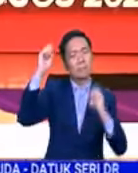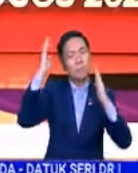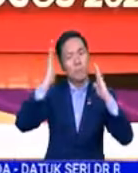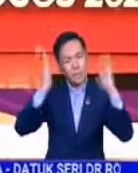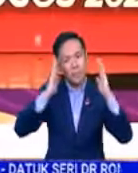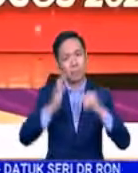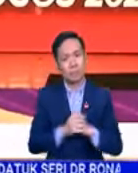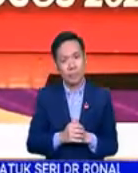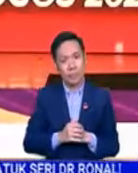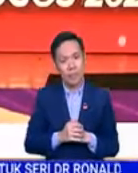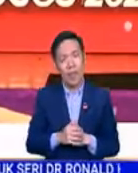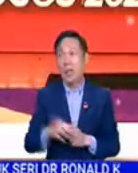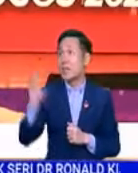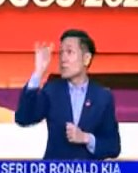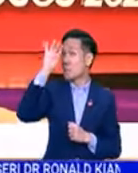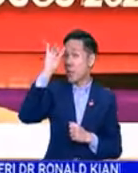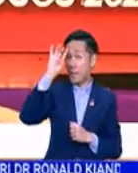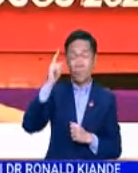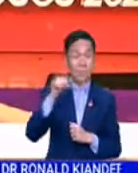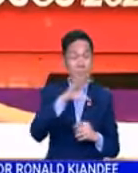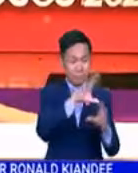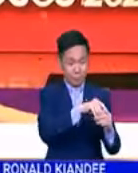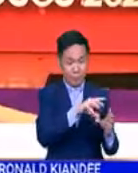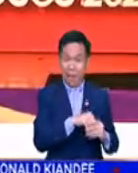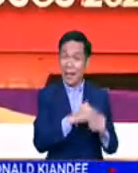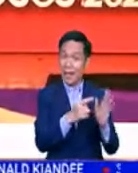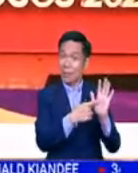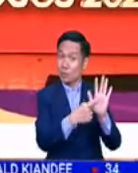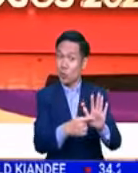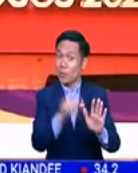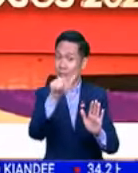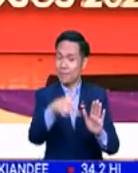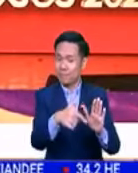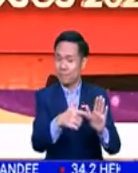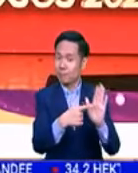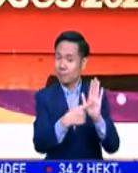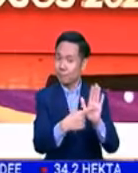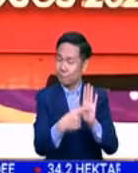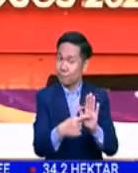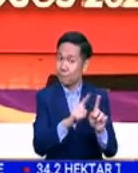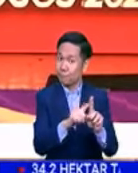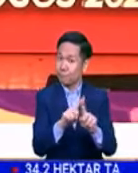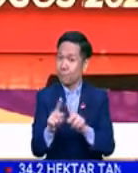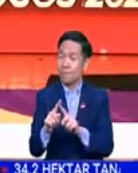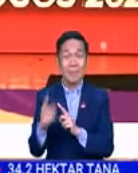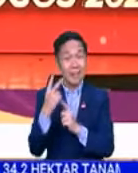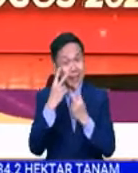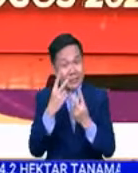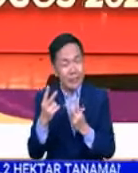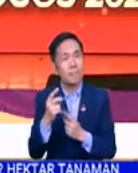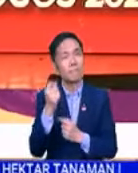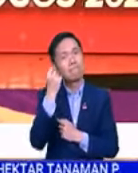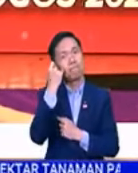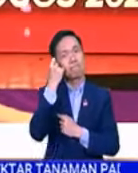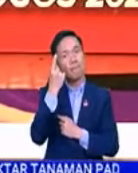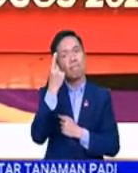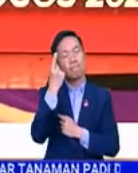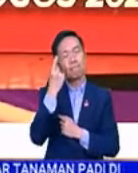Dan insyaAllah dalam konten-konten yang akan kita ketengahkan nanti, mesej-mesej ini akan kita